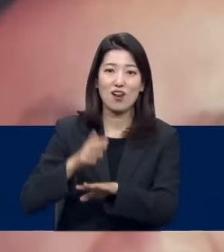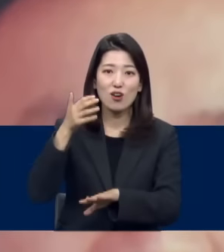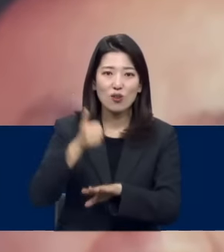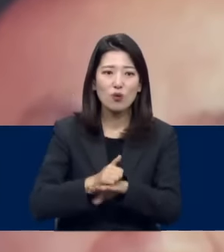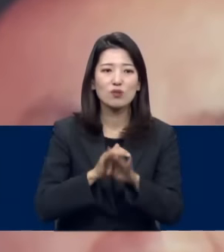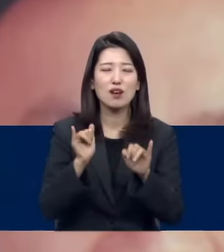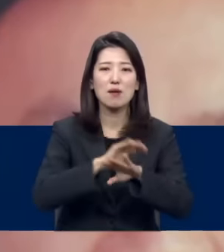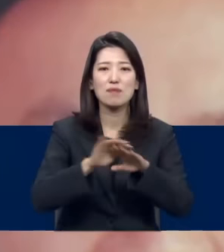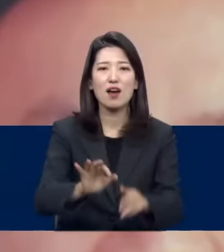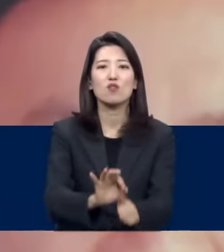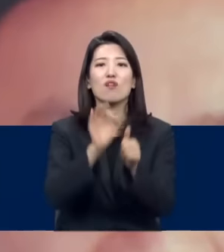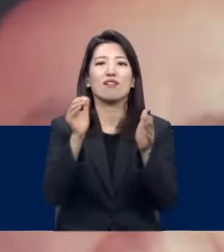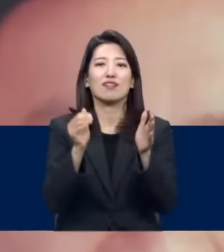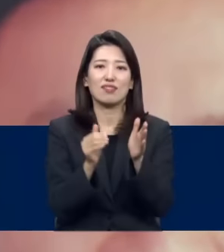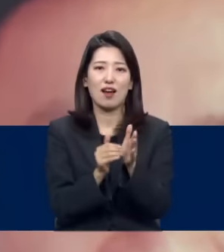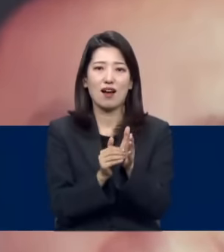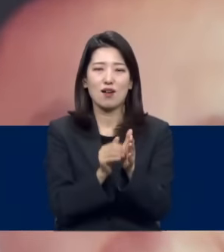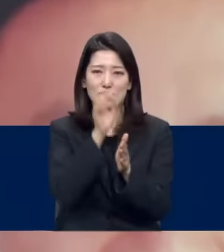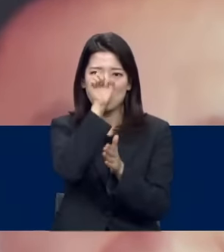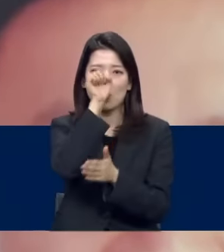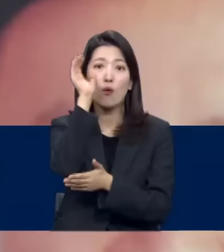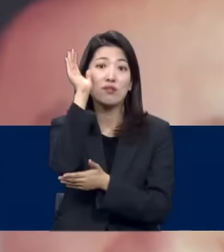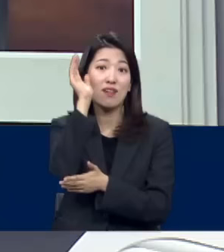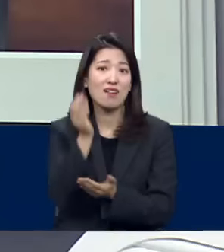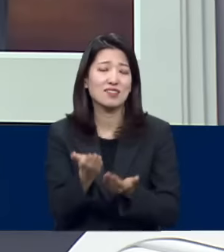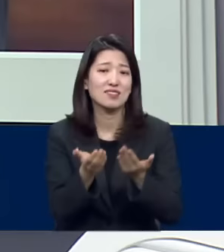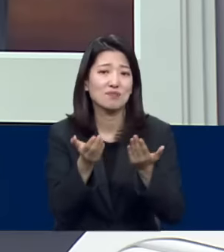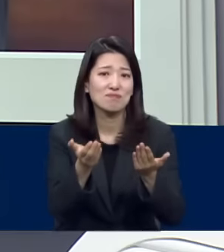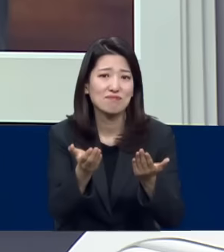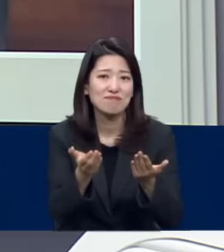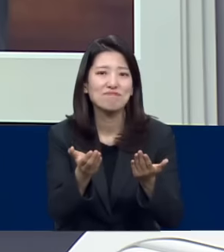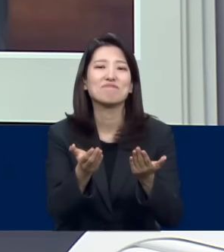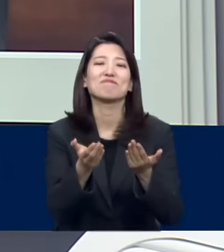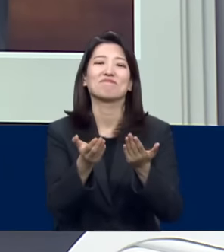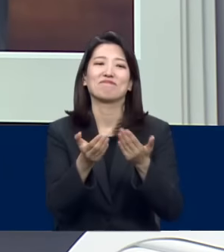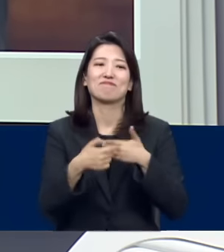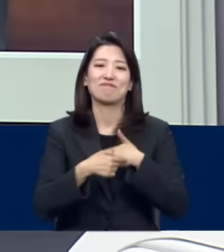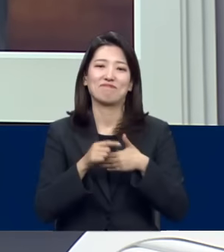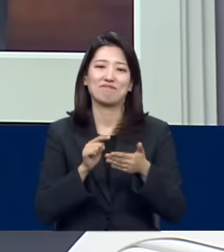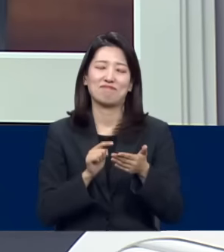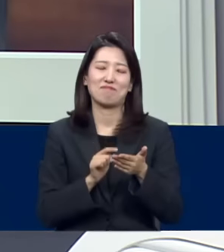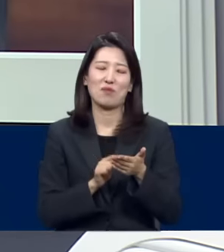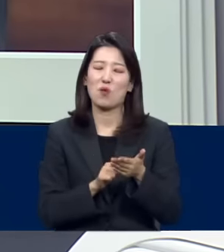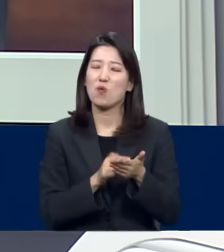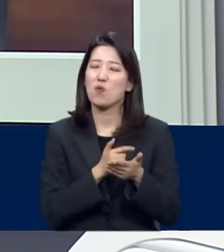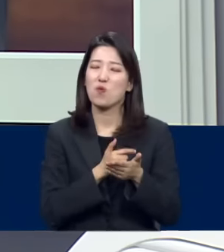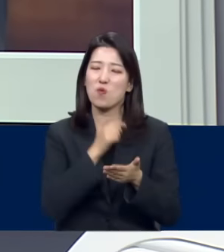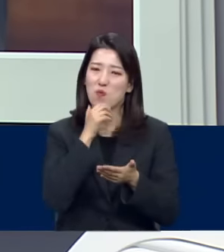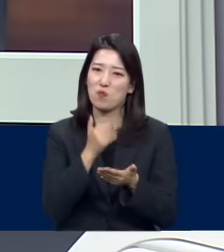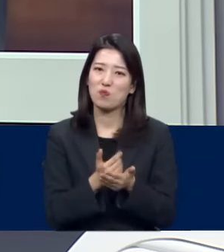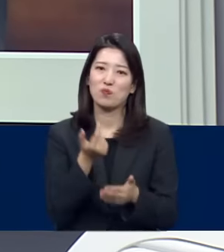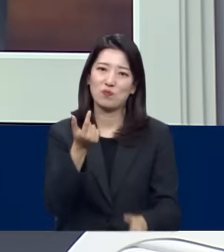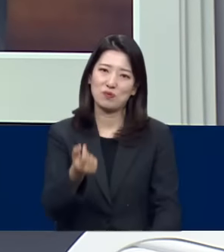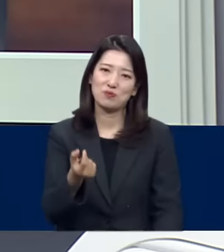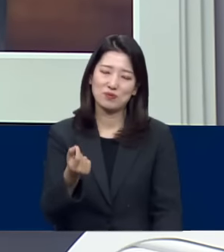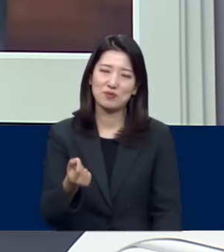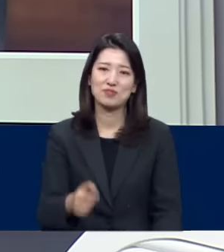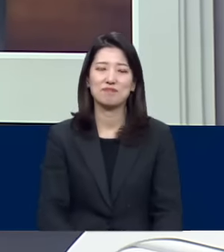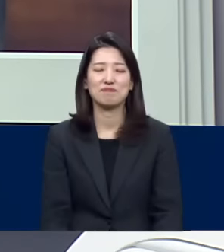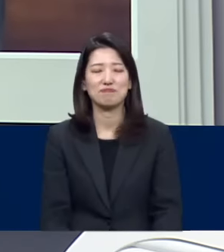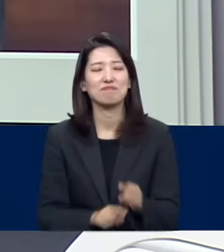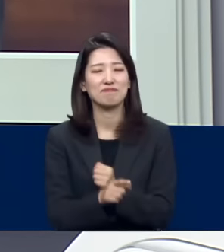수 있었다는 미담을 좀 저희가 전해드릴 수 있어서 상당히 의미 있는 아침이 아닌가라는 생각을